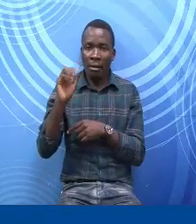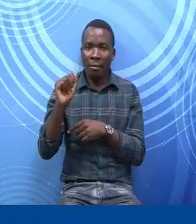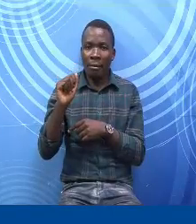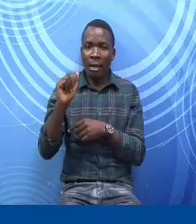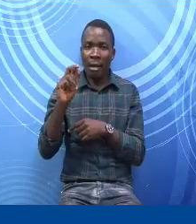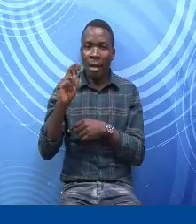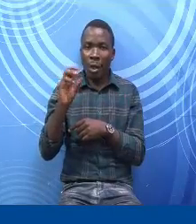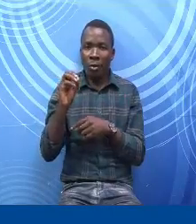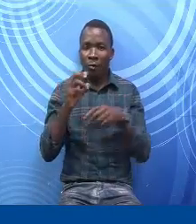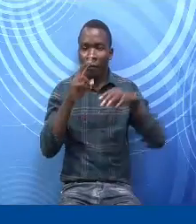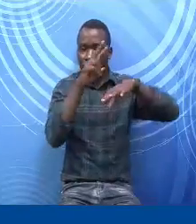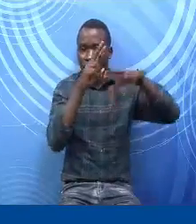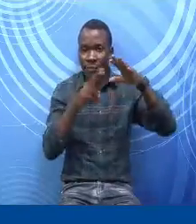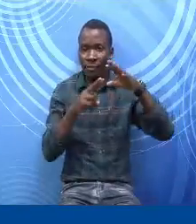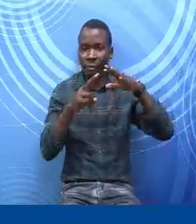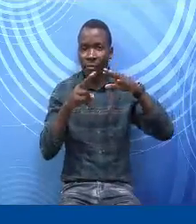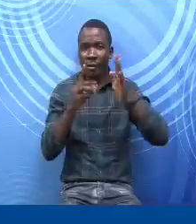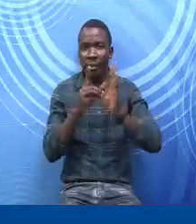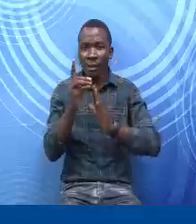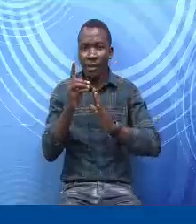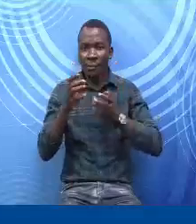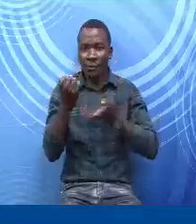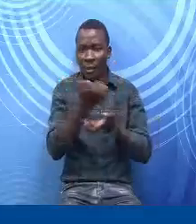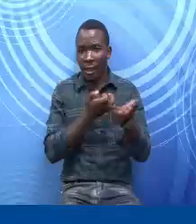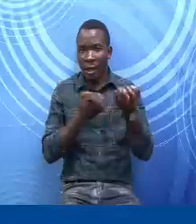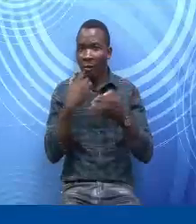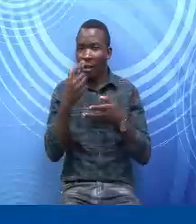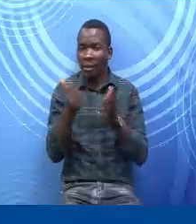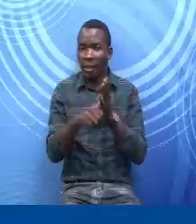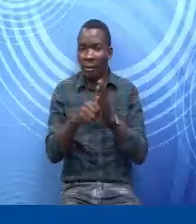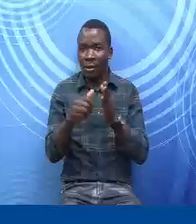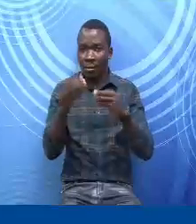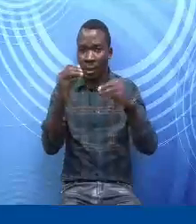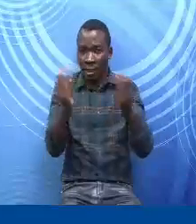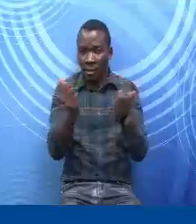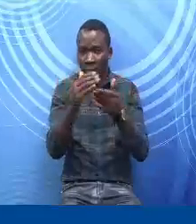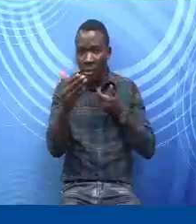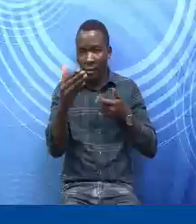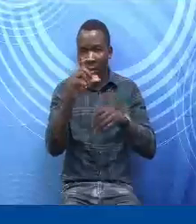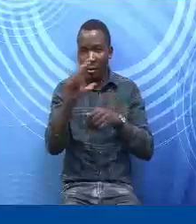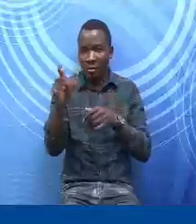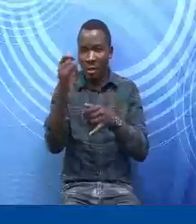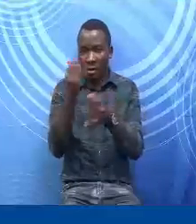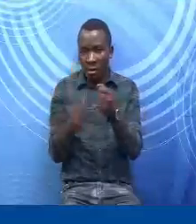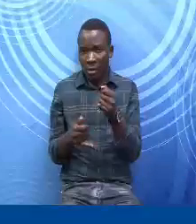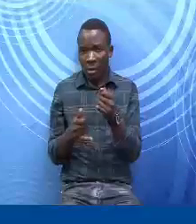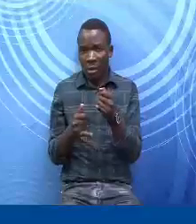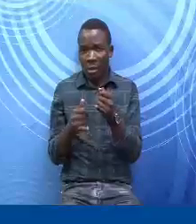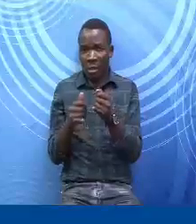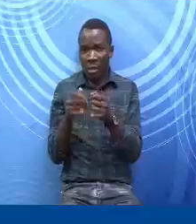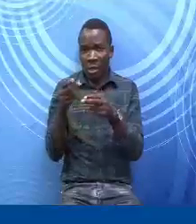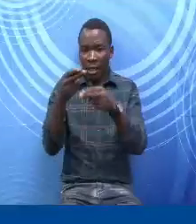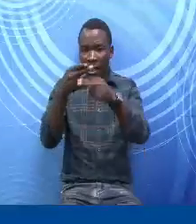yavuze ko iki kibazo kibonerwa umuti mbere y'uko iki cyumweru kirangira. Umwenda turawuzi, hari ikigo cya